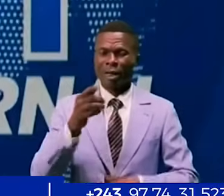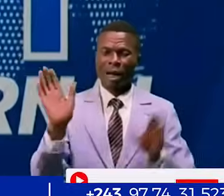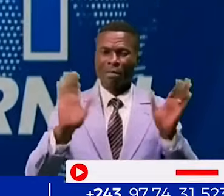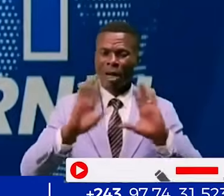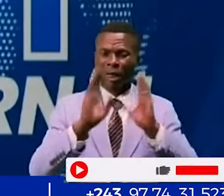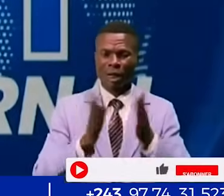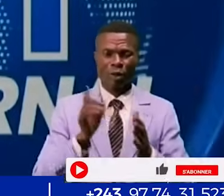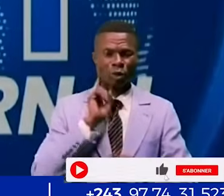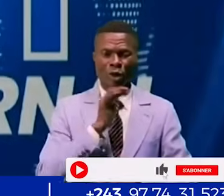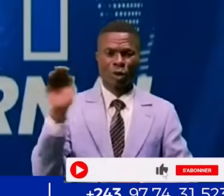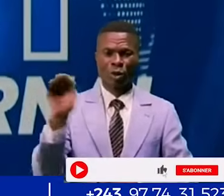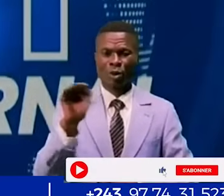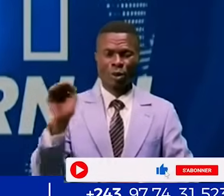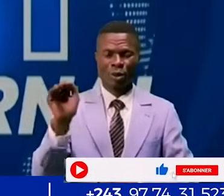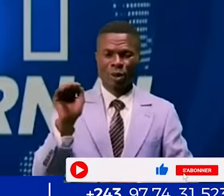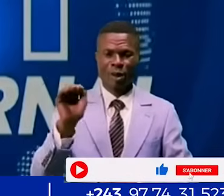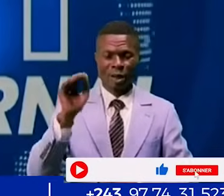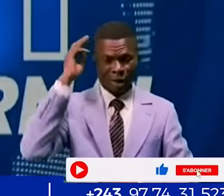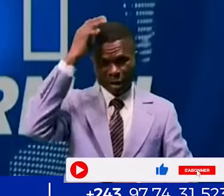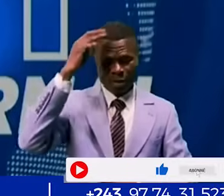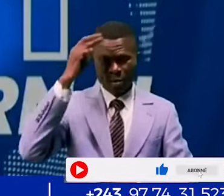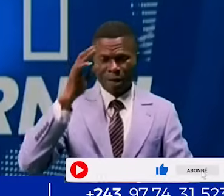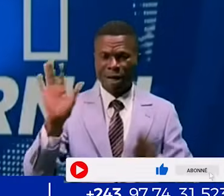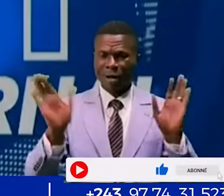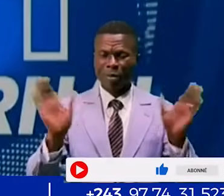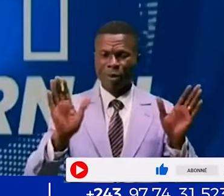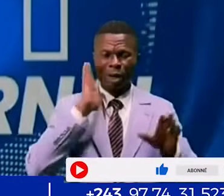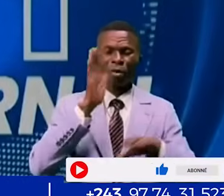nouvelle édition de ce journal, justement. Madame, messieurs,